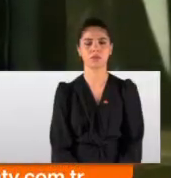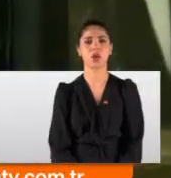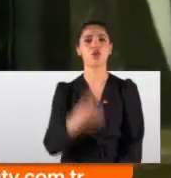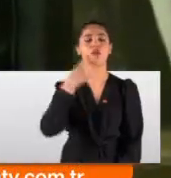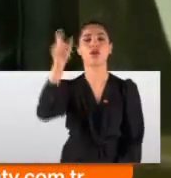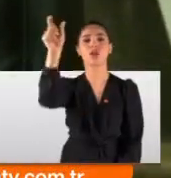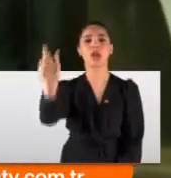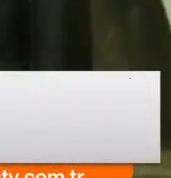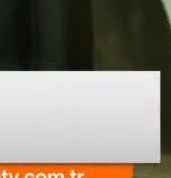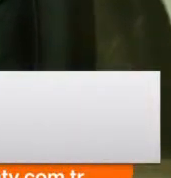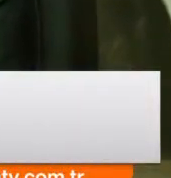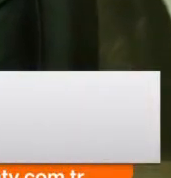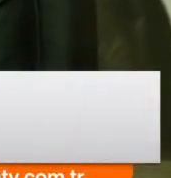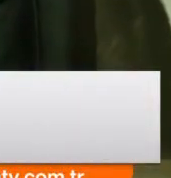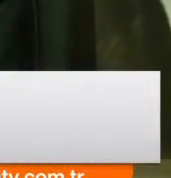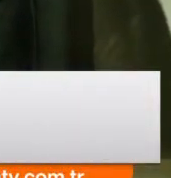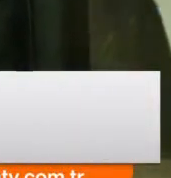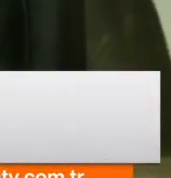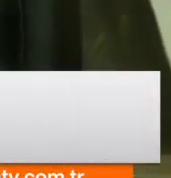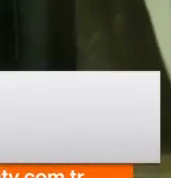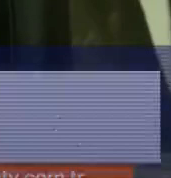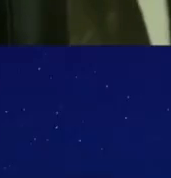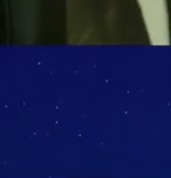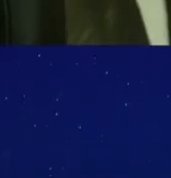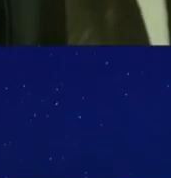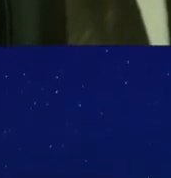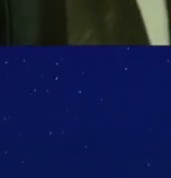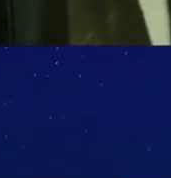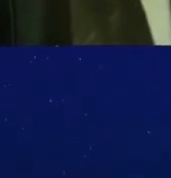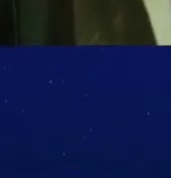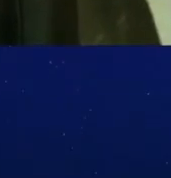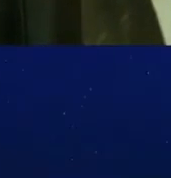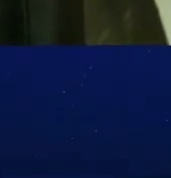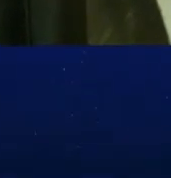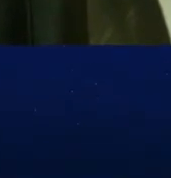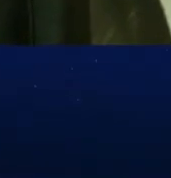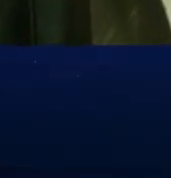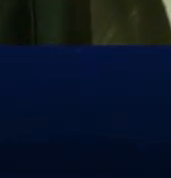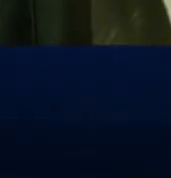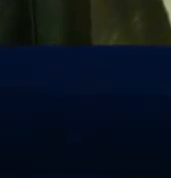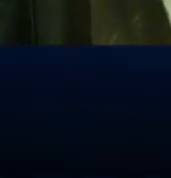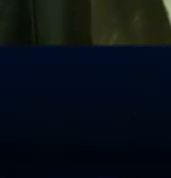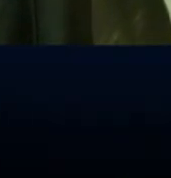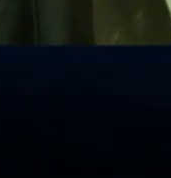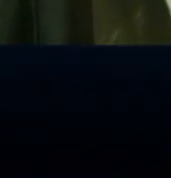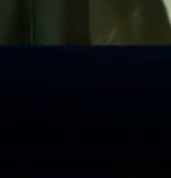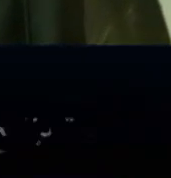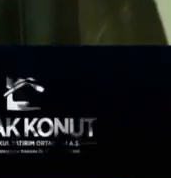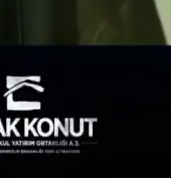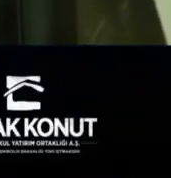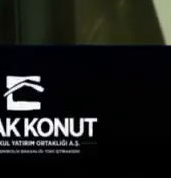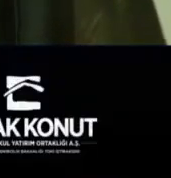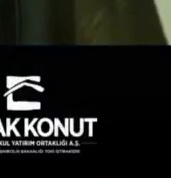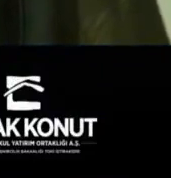Başkan Erdoğan kısa süre sonra da o tarihi açıklamayı yaptı. Şu anda yapılan hareket bir ihanet